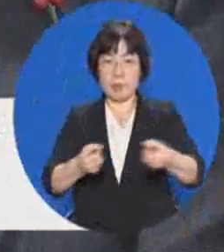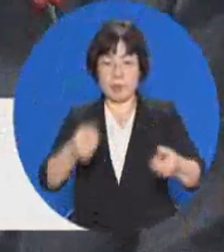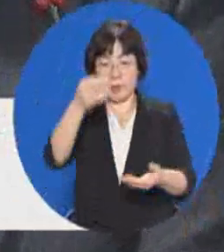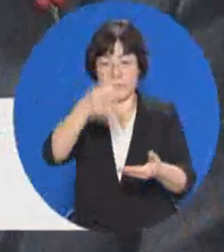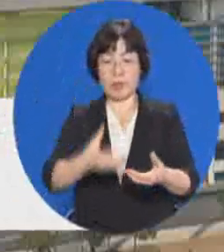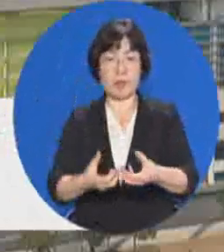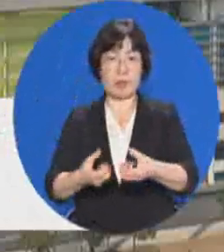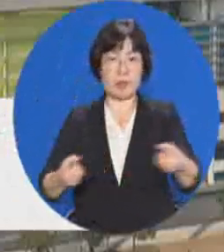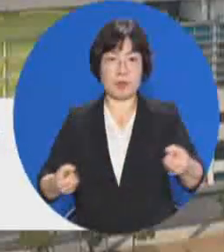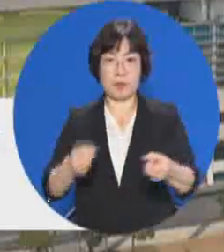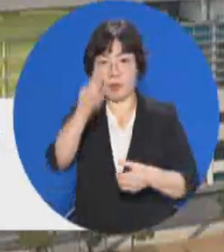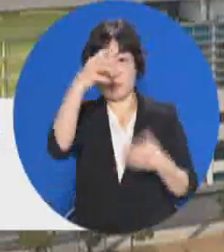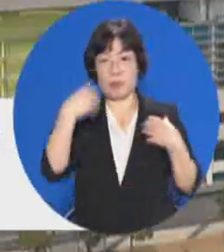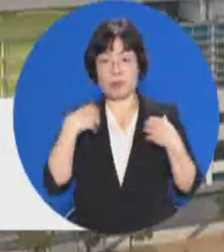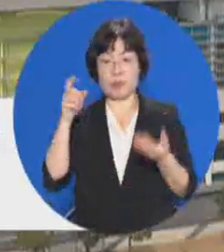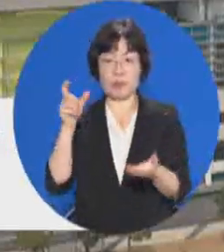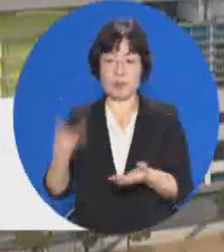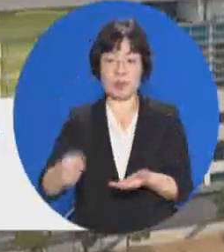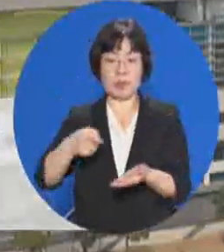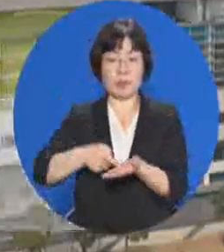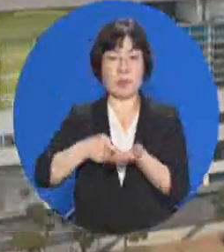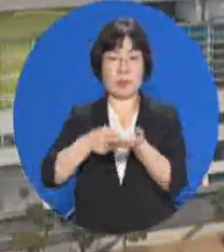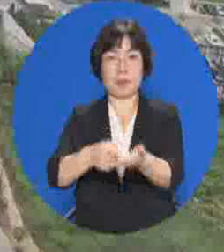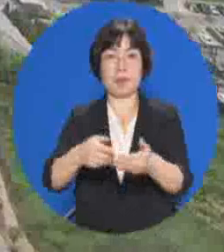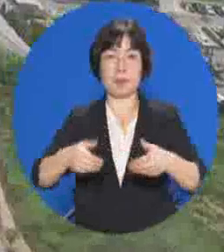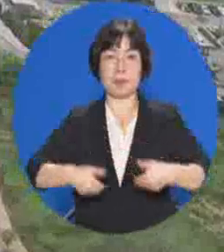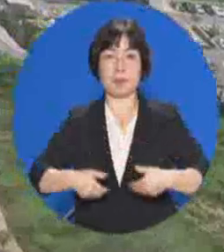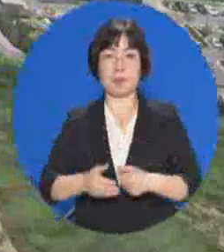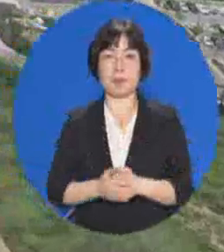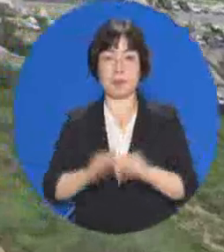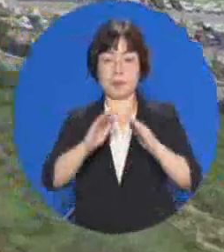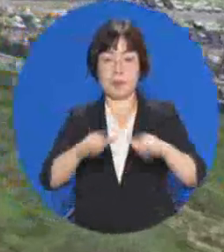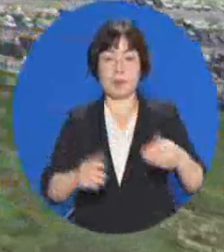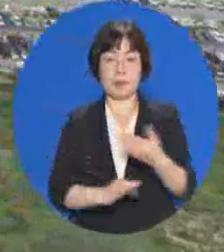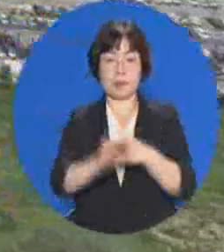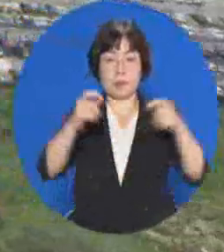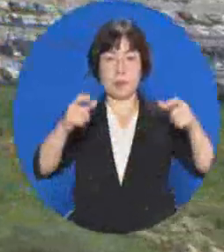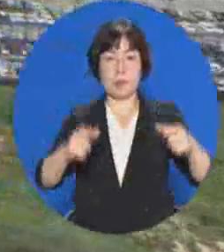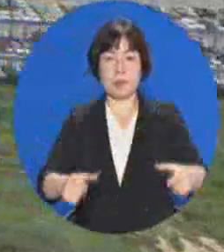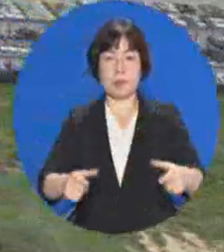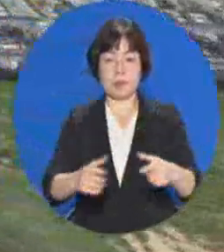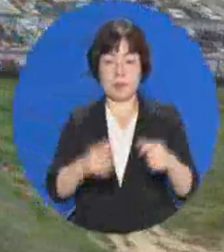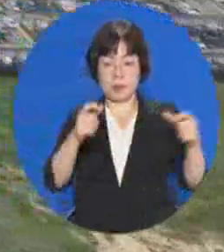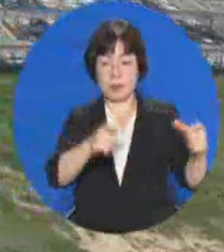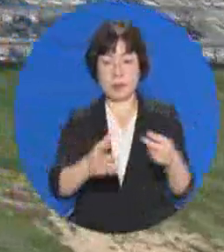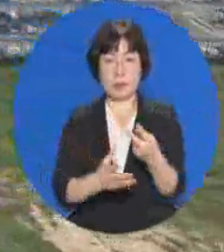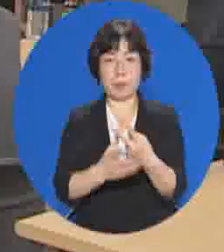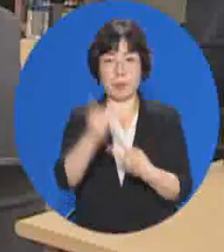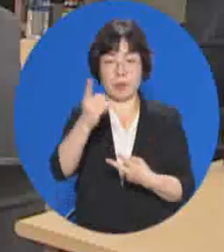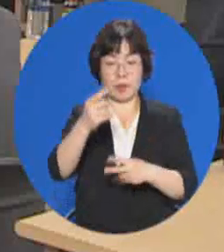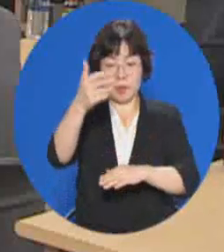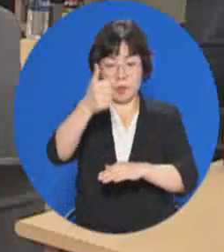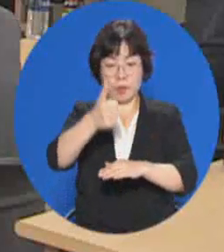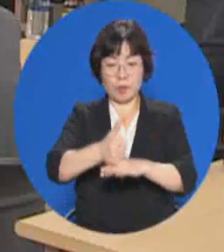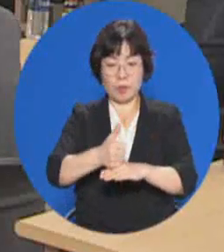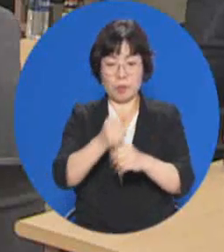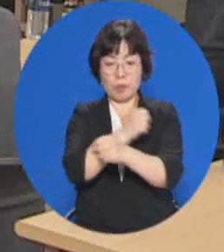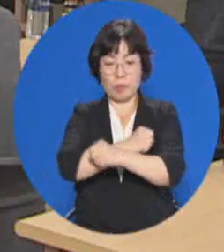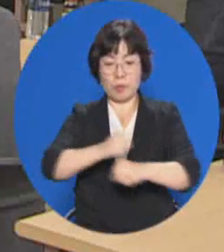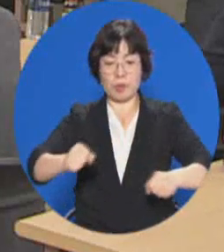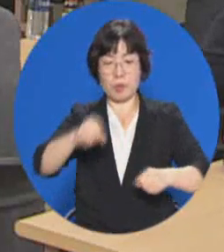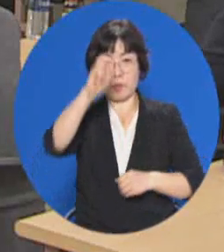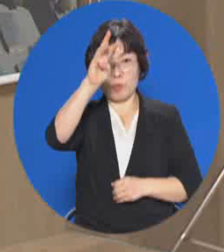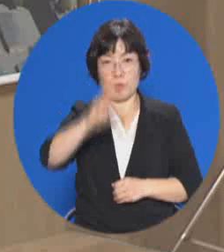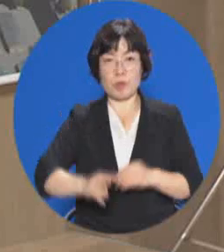재정분권을 정부에 촉구해야 된다고 생각합니다. 전남 동북권을 중심으로 시도통합이 결과적으로 광역도시인